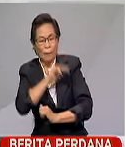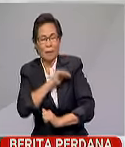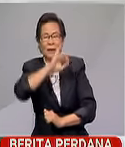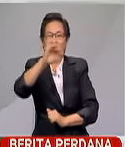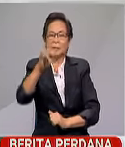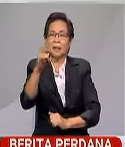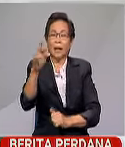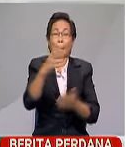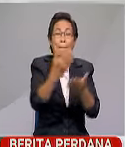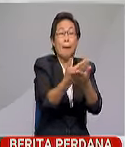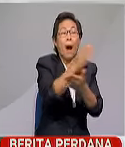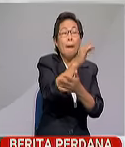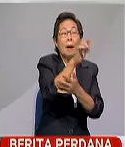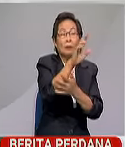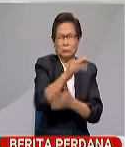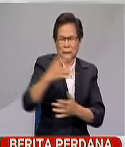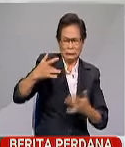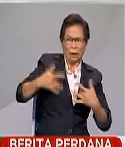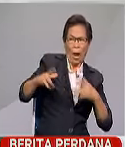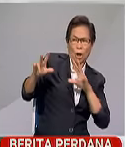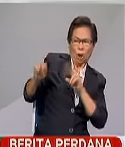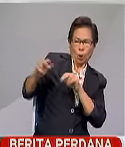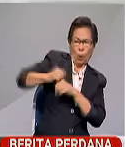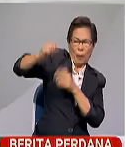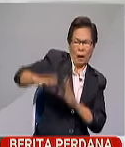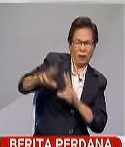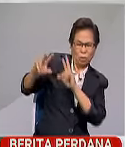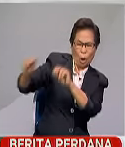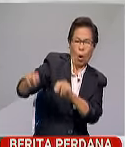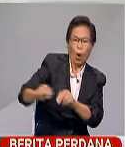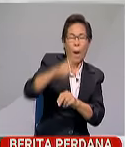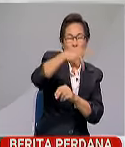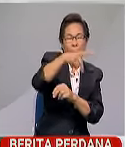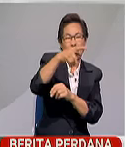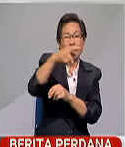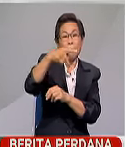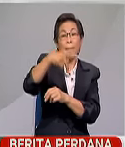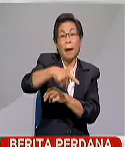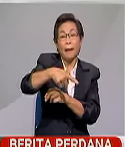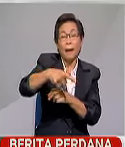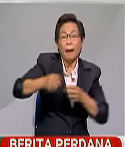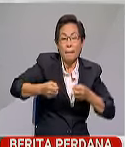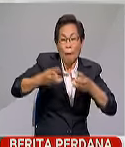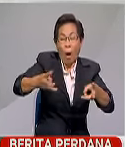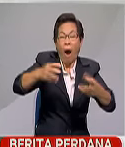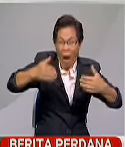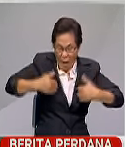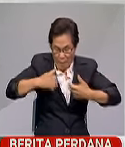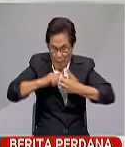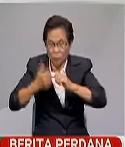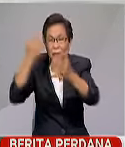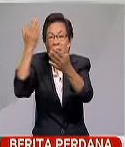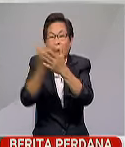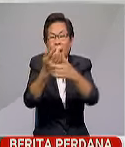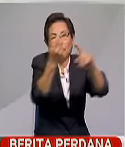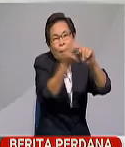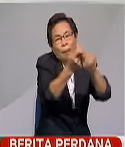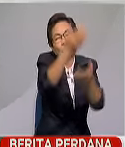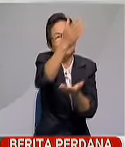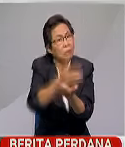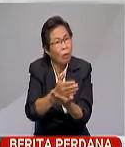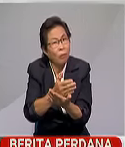Baru Bian yang menyangkal dakwaan pihak pembangkang yang mengatakan Pen Borneo mengalami masalah sehingga pembinaannya dihentikan.